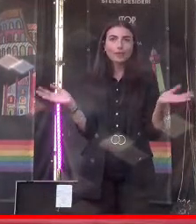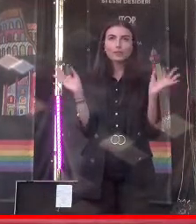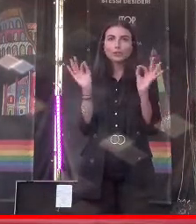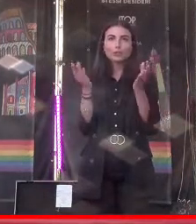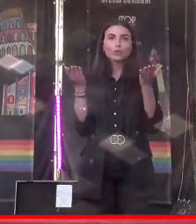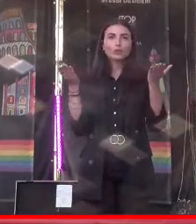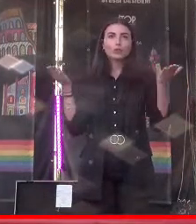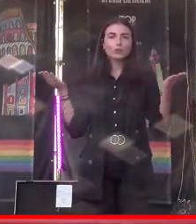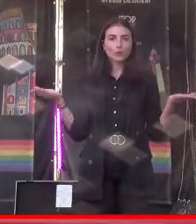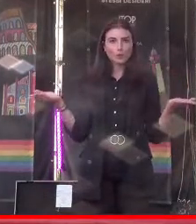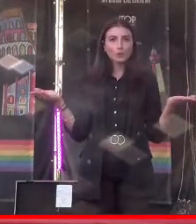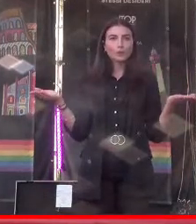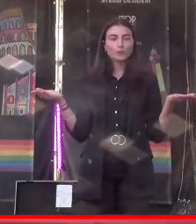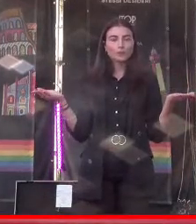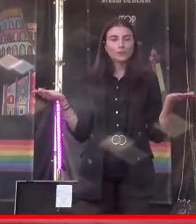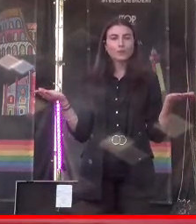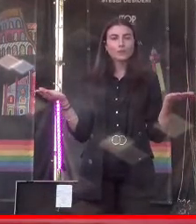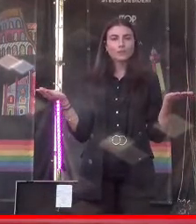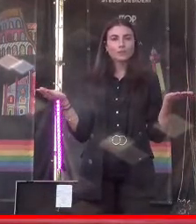parentesi